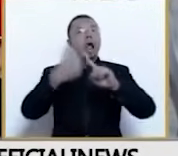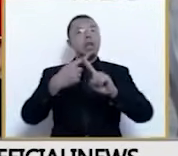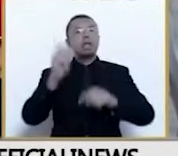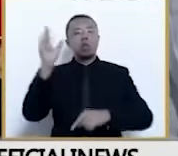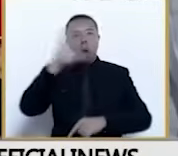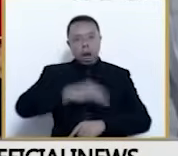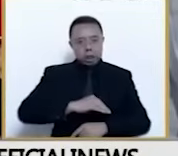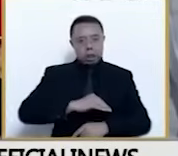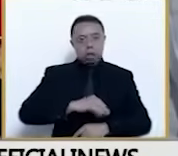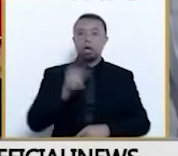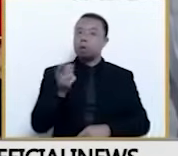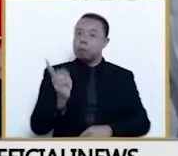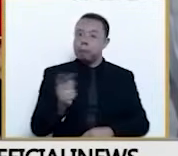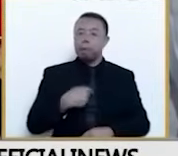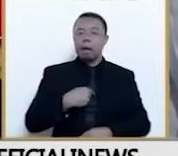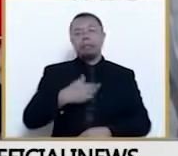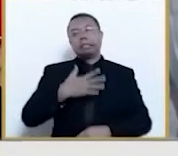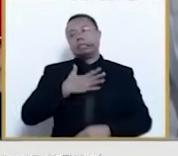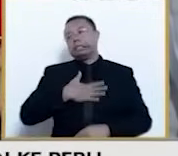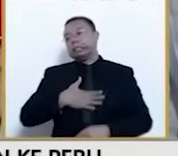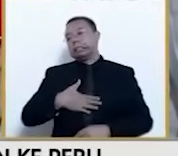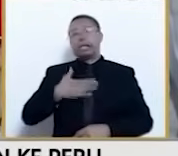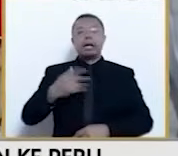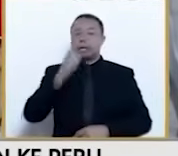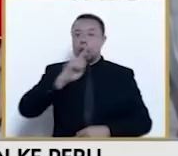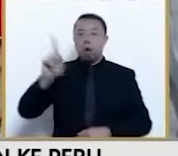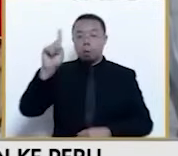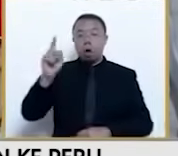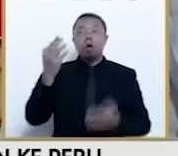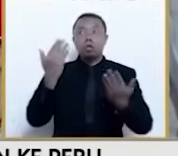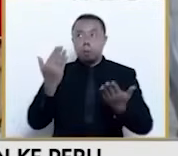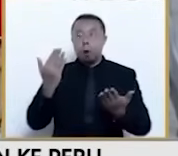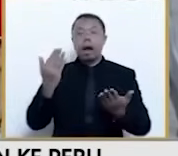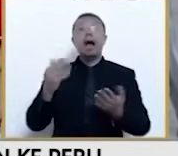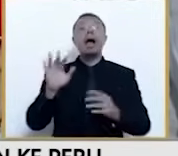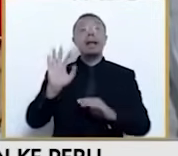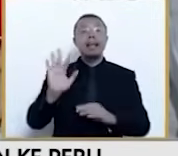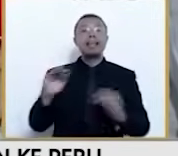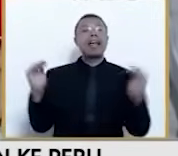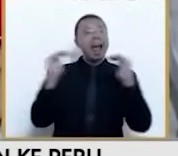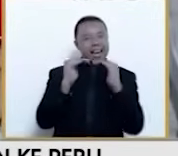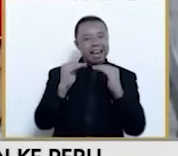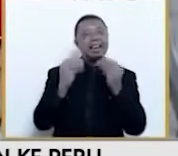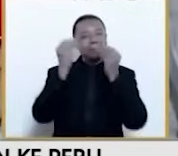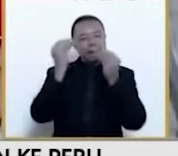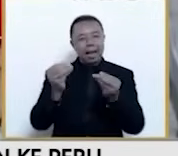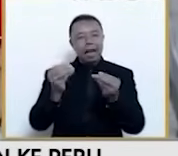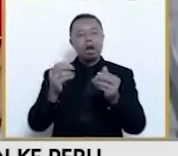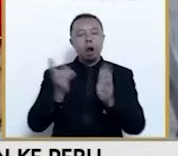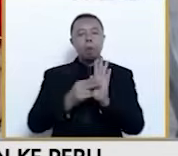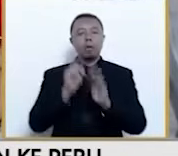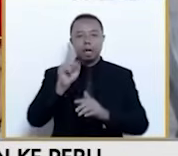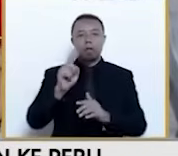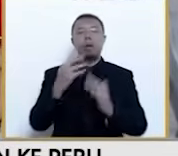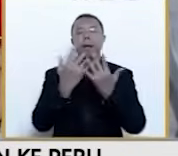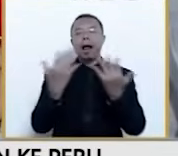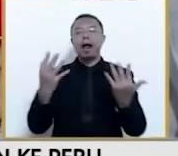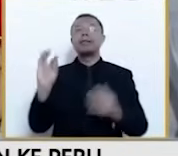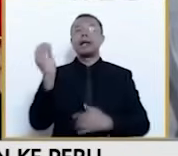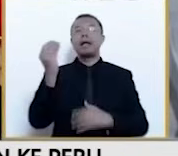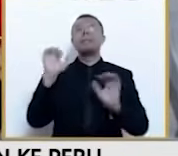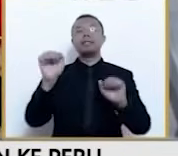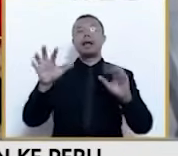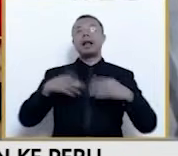ini. Oleh karena itu kami prihatin dengan itu dan insya Allah mudah-mudahan dengan aspek keadilan itulah yang kami dahulukan, rakyat Jakarta